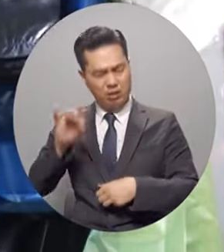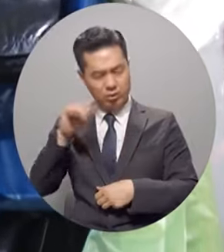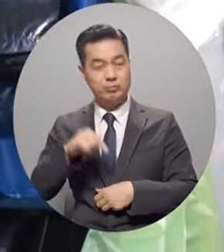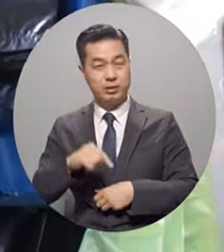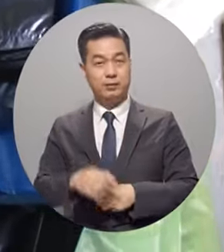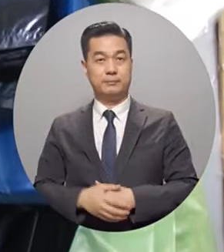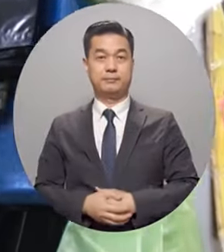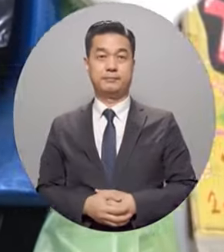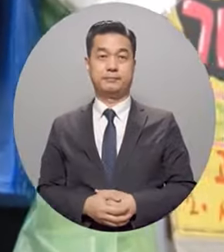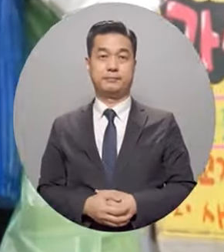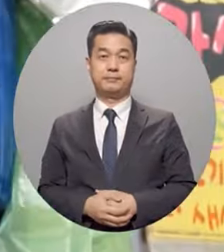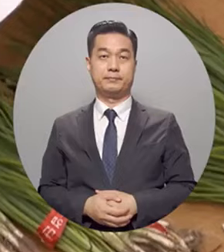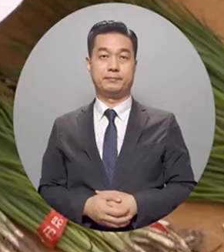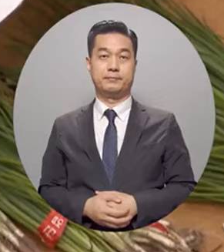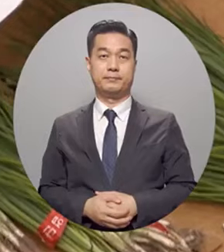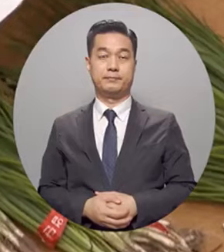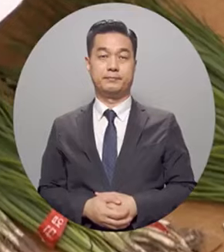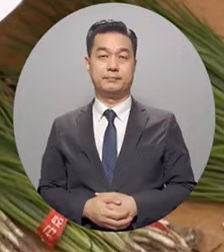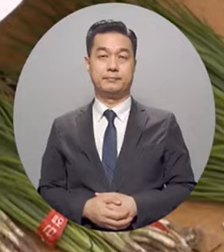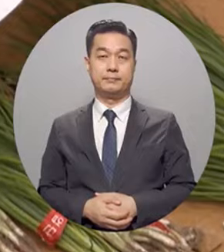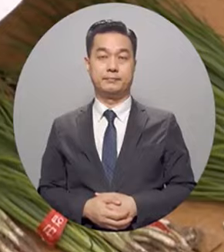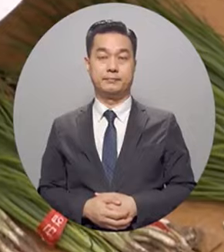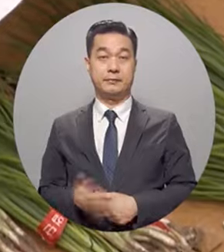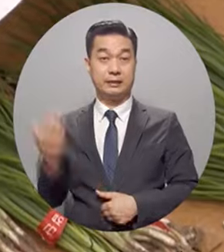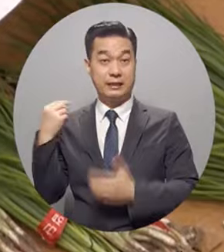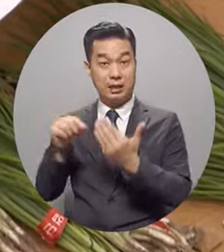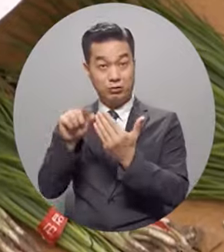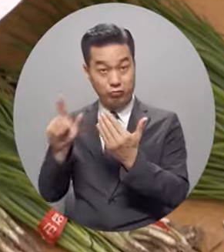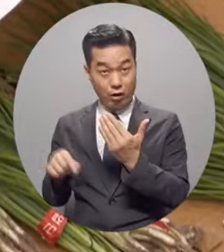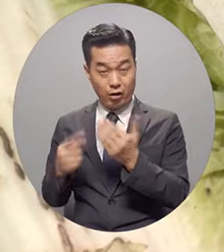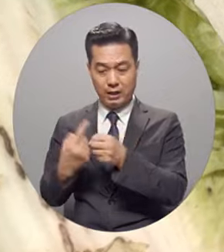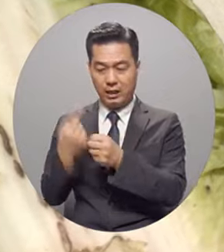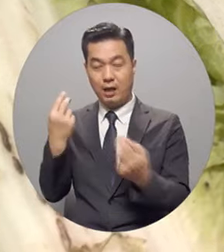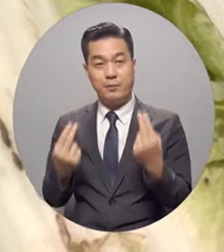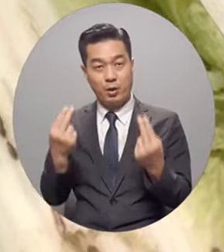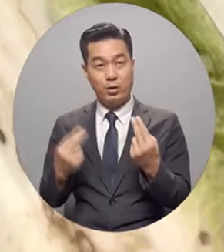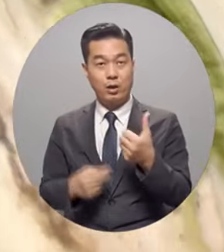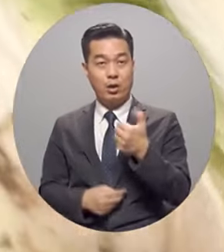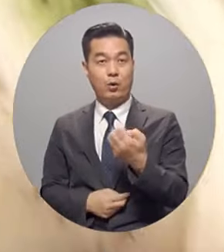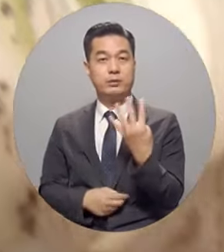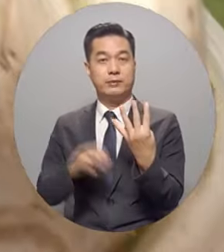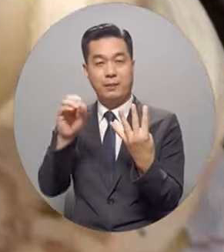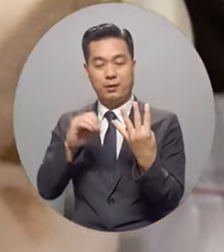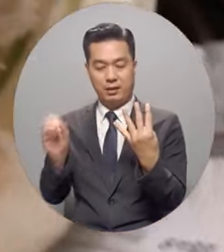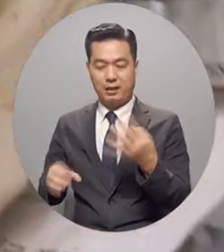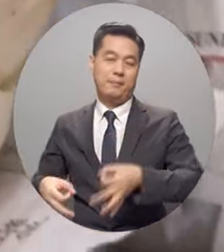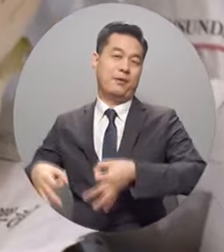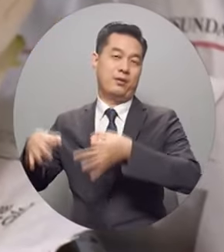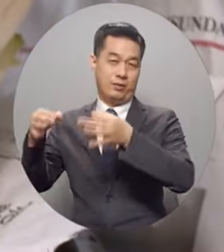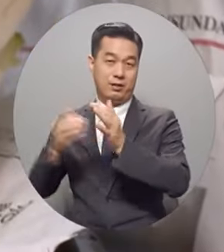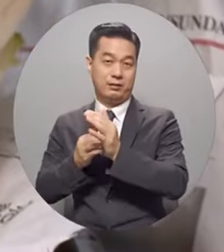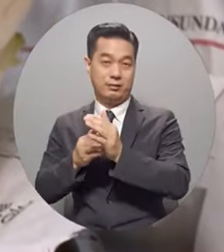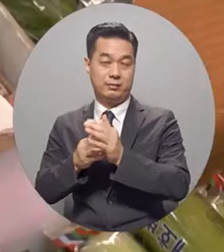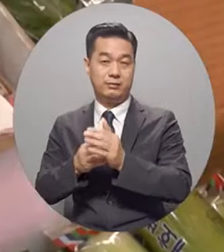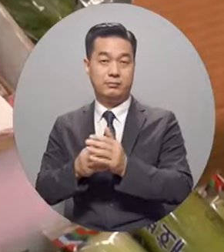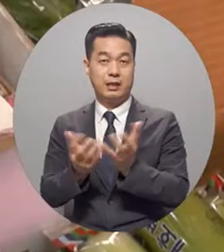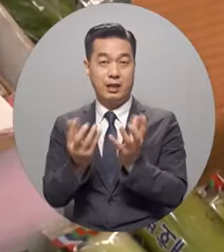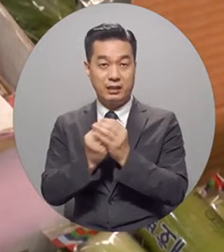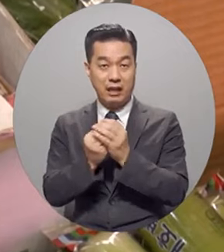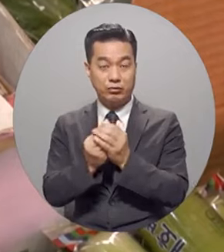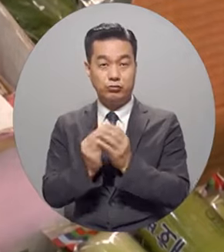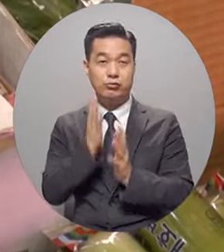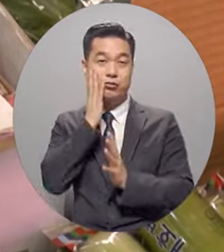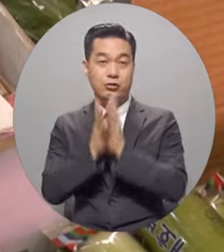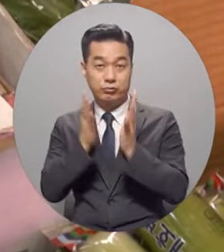생전 처음이고. 지난달 배춧값은 1년 전보다 54% 올랐습니다. 상추와 무도 각각